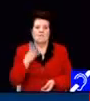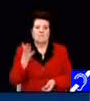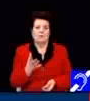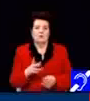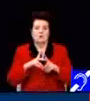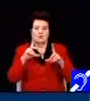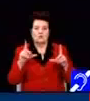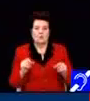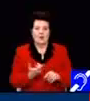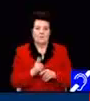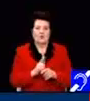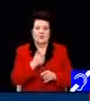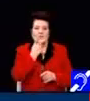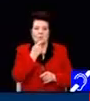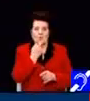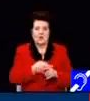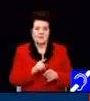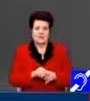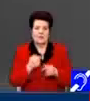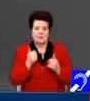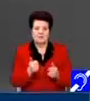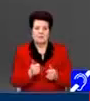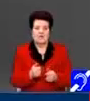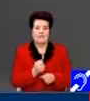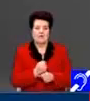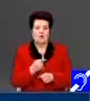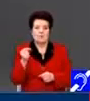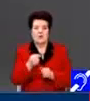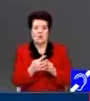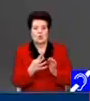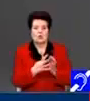o școală foarte frumoasă, pe care el a transmis-o deja fraților săi. În anii